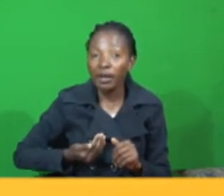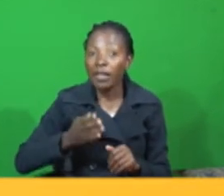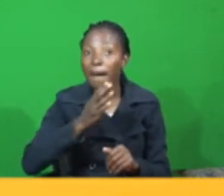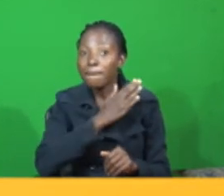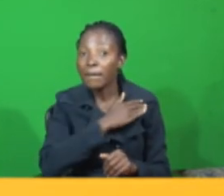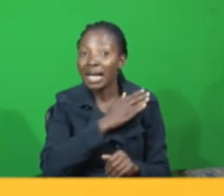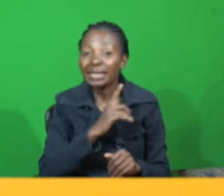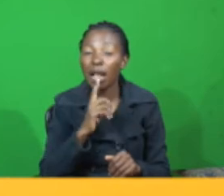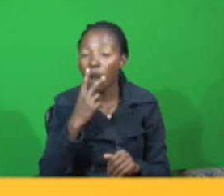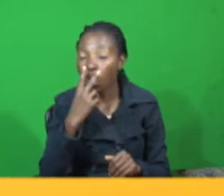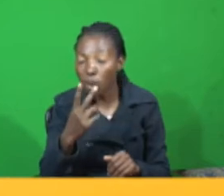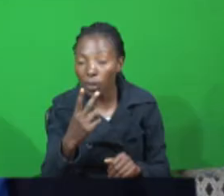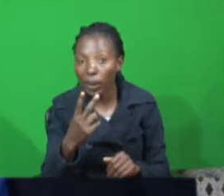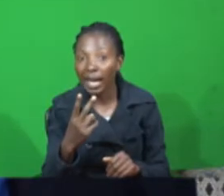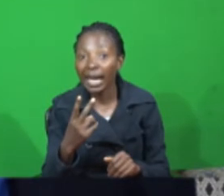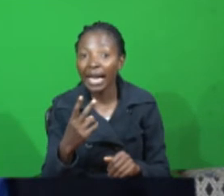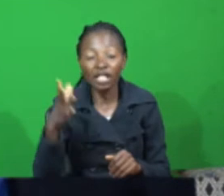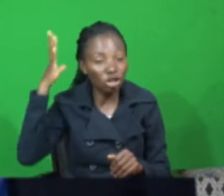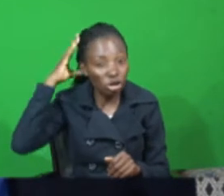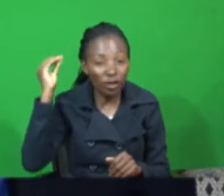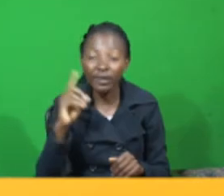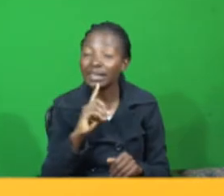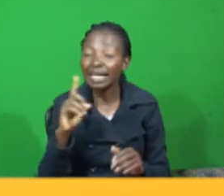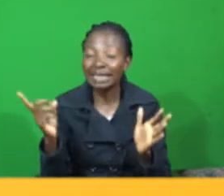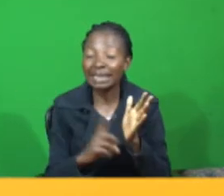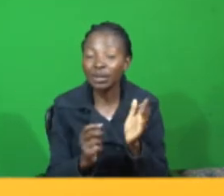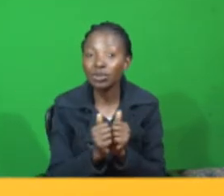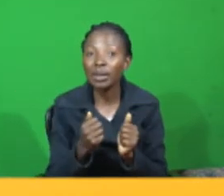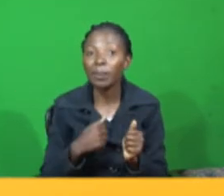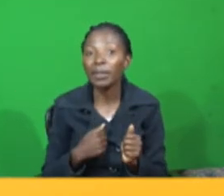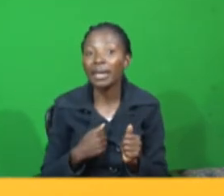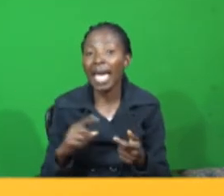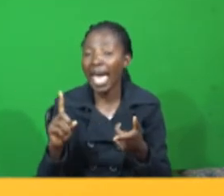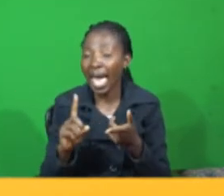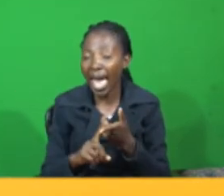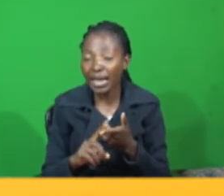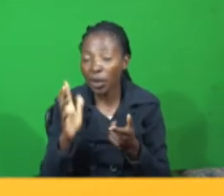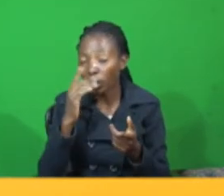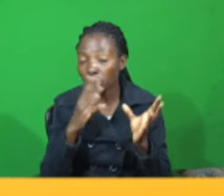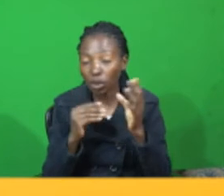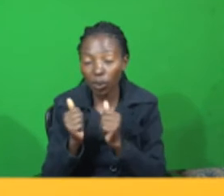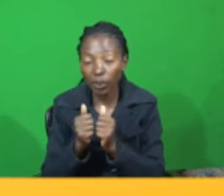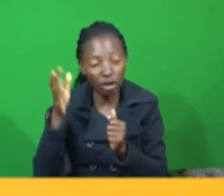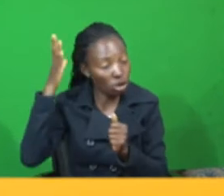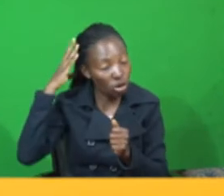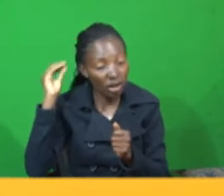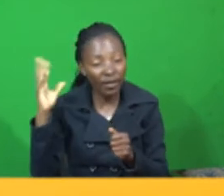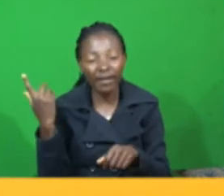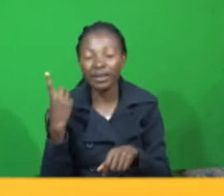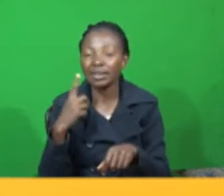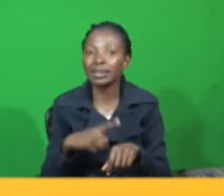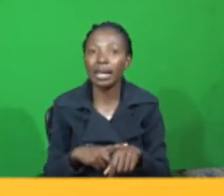wakatarira Josefa akati vataneni verse 10 zvino wakati ataura naJosefa mazuva ose